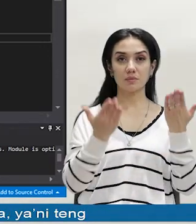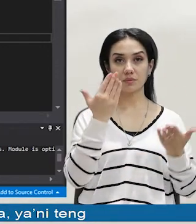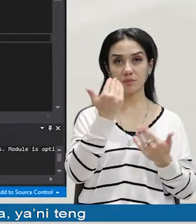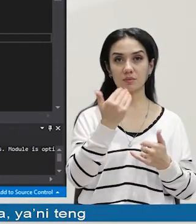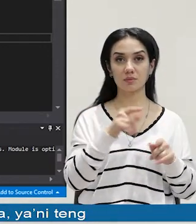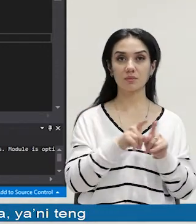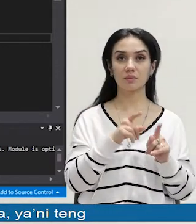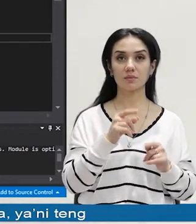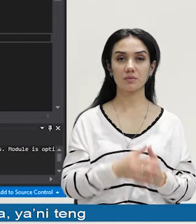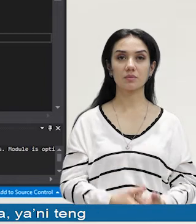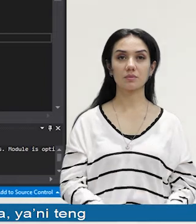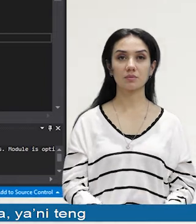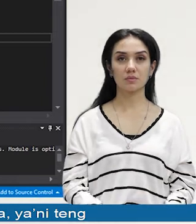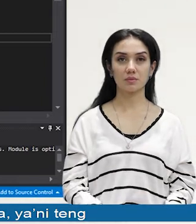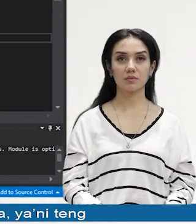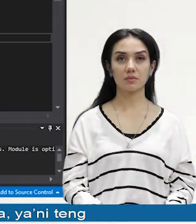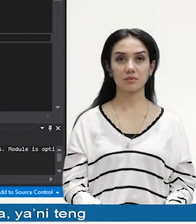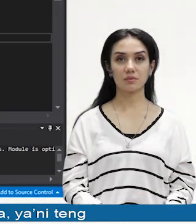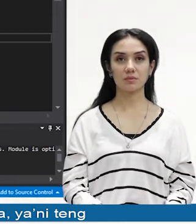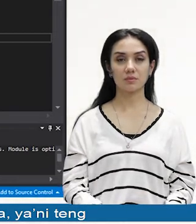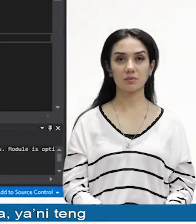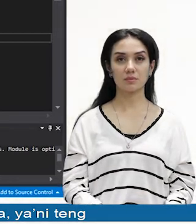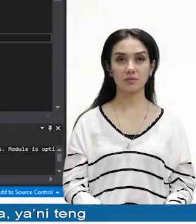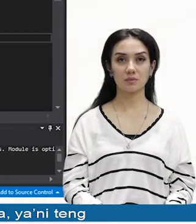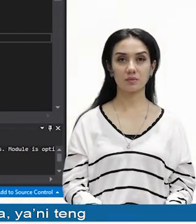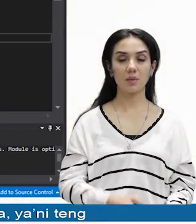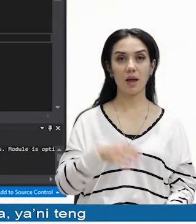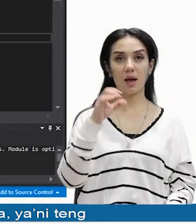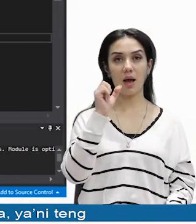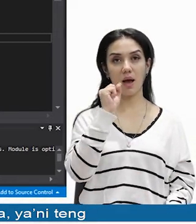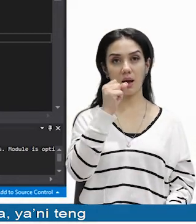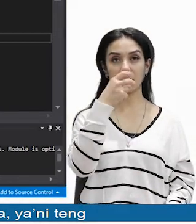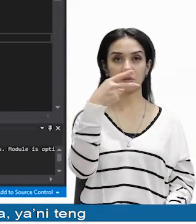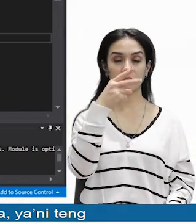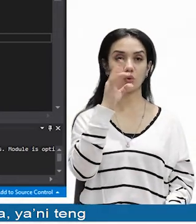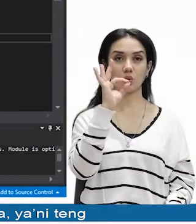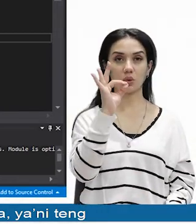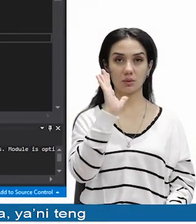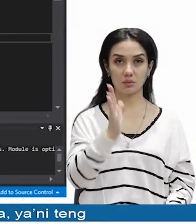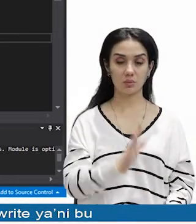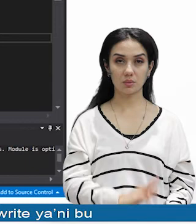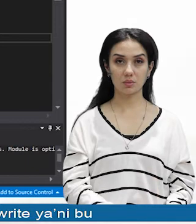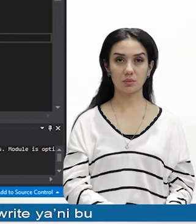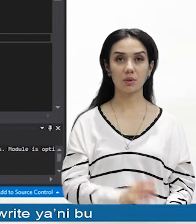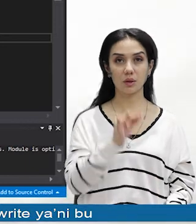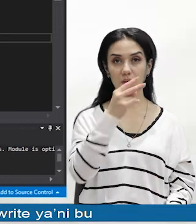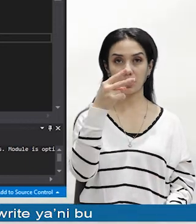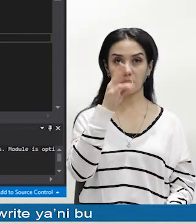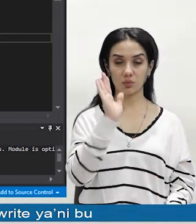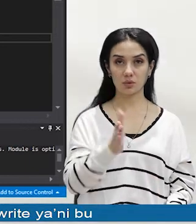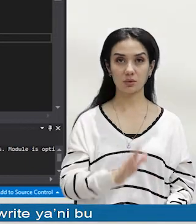deb turib, aks holda ham shart beramiz. Agar a 0 ga teng bo'lsa, ya'ni teng